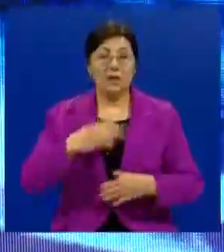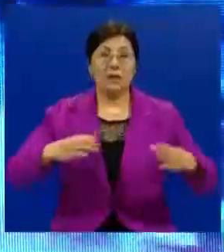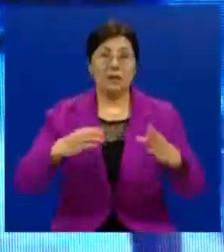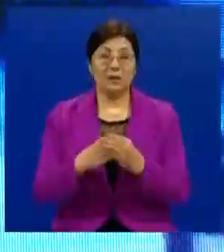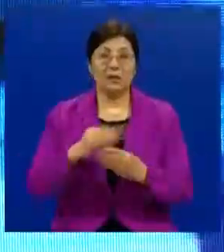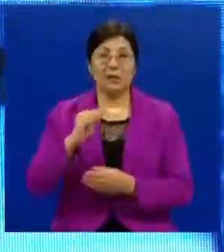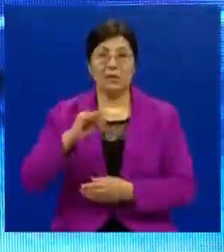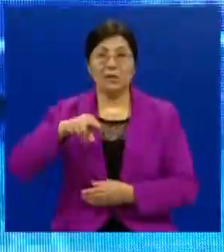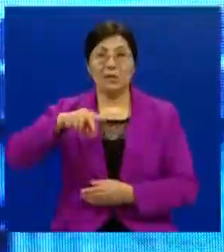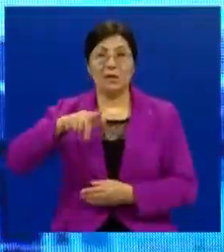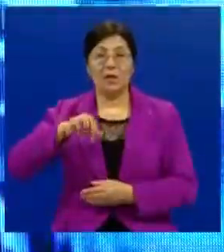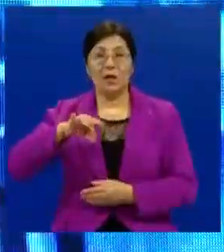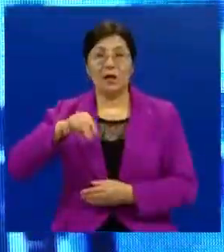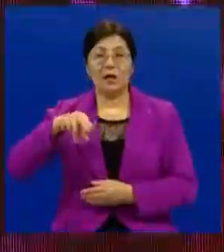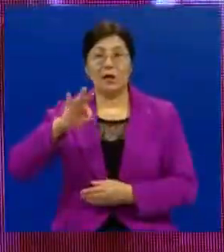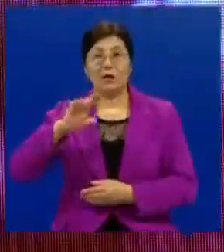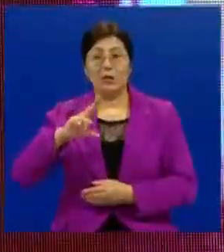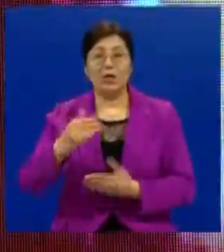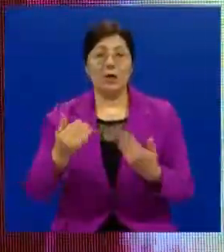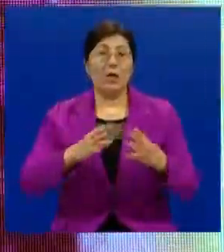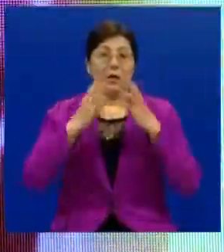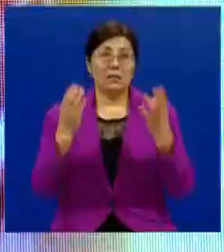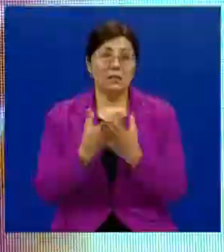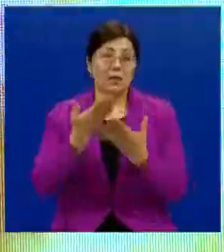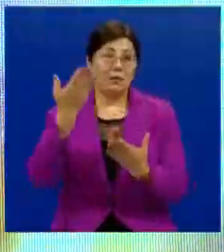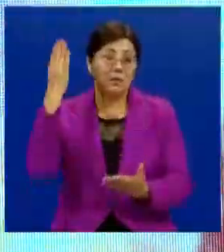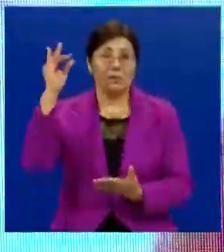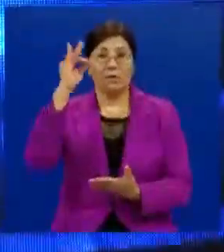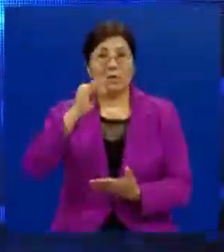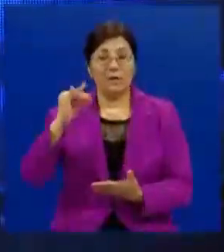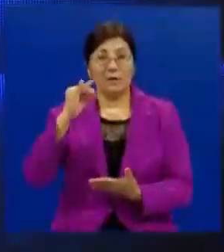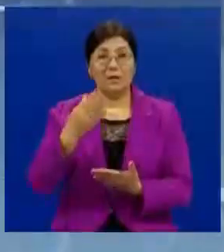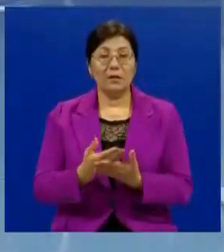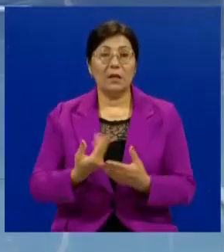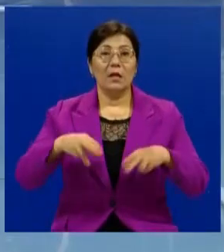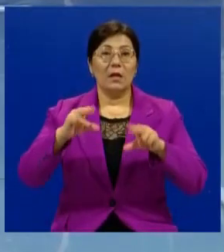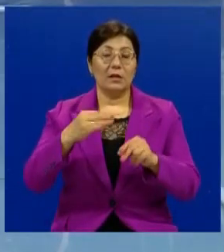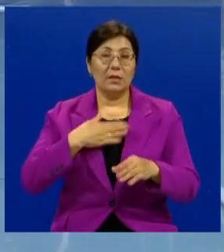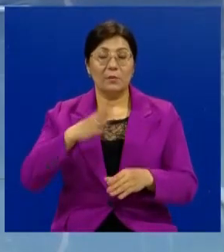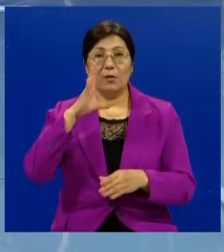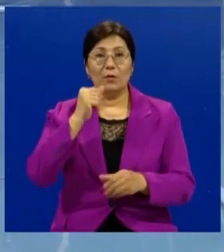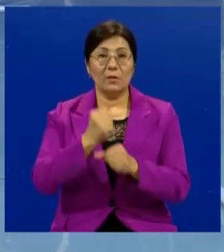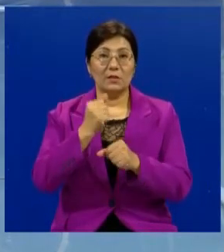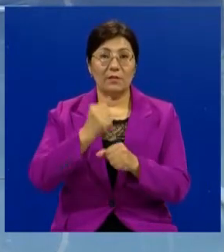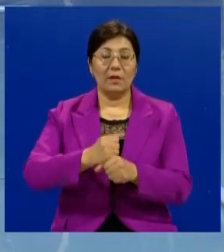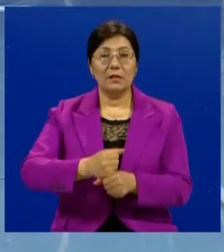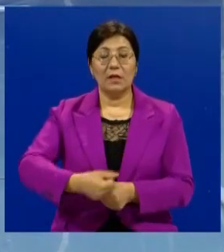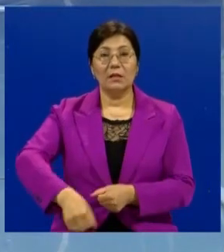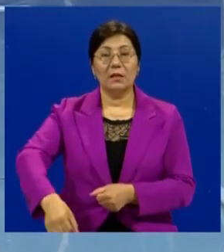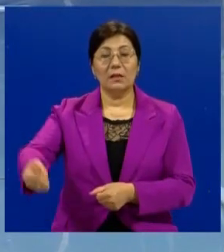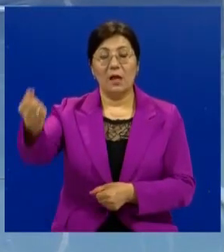жилгородок как-то все-таки сохранили свою первозданность. Расскажите, где нам еще нужно успеть сделать памятное фото